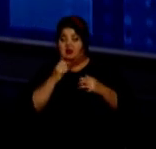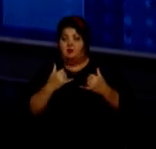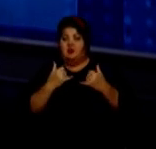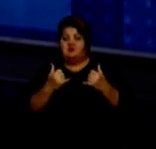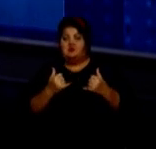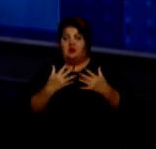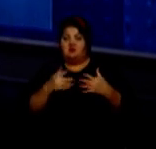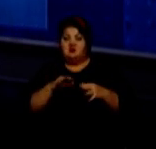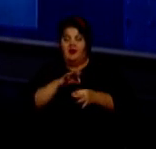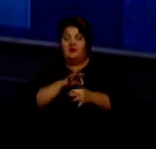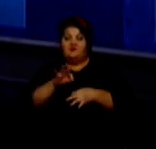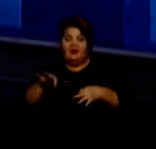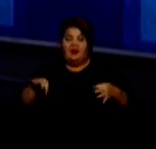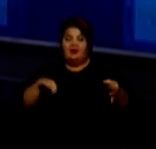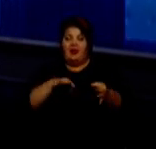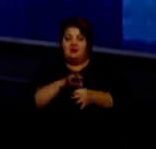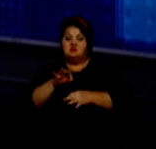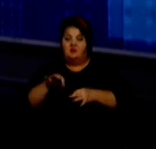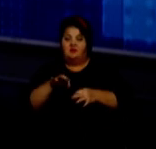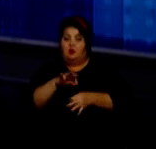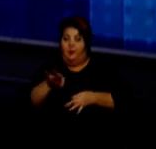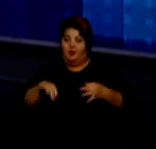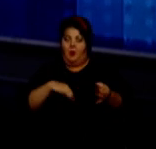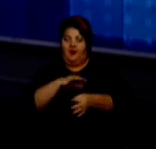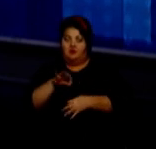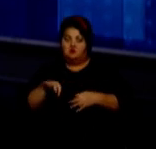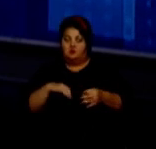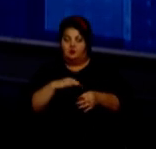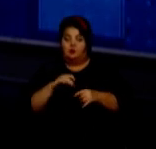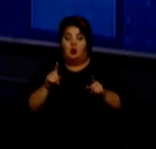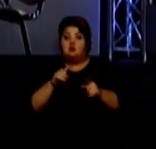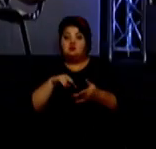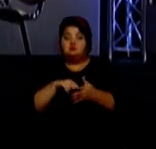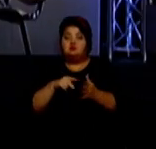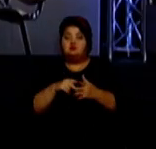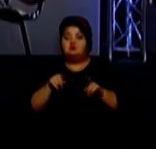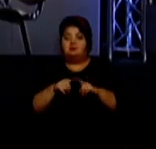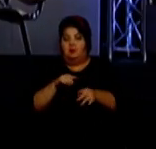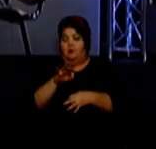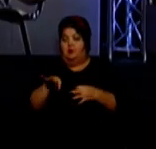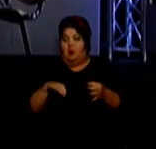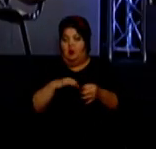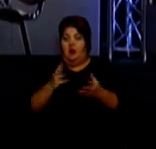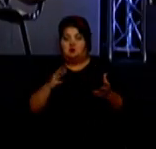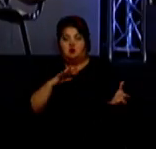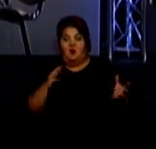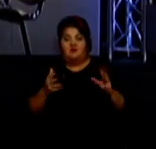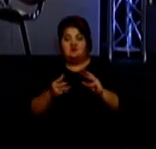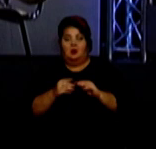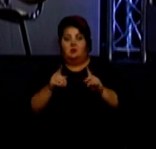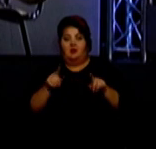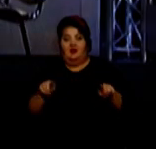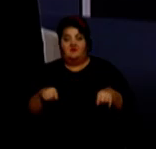безпосередньо вже викреслюванню самого проєкту. Тепер що передбачає цей проєкт? Якщо загалом, то це